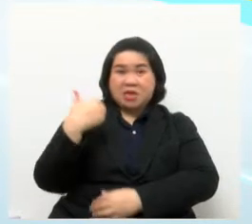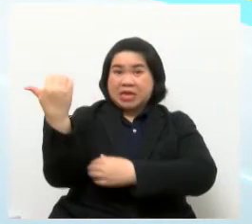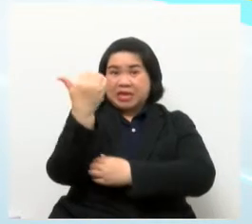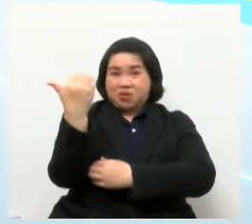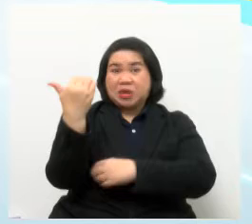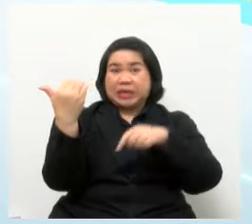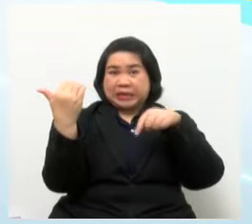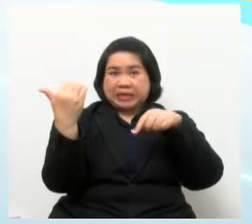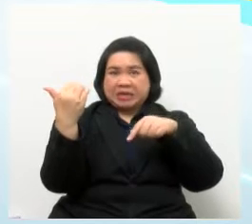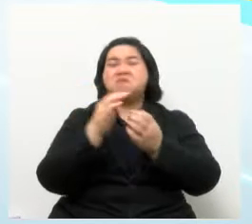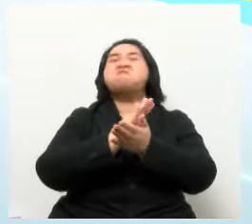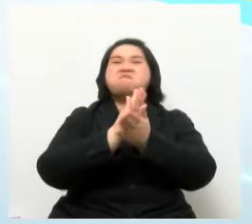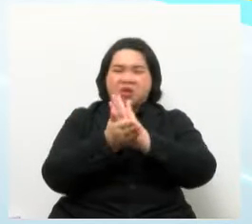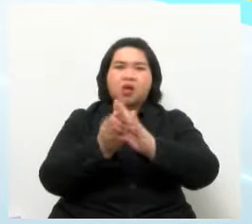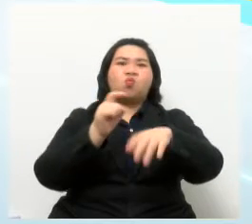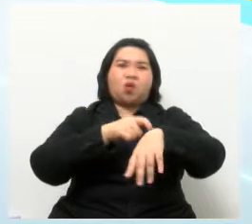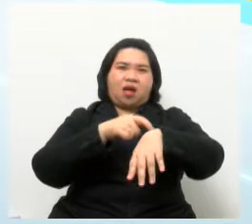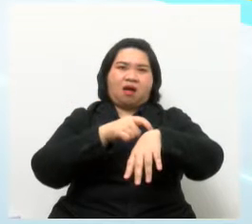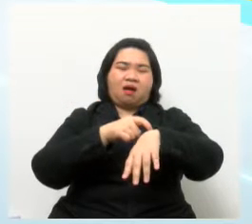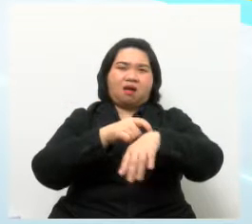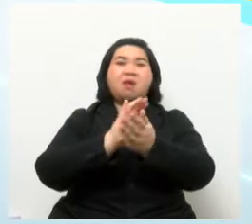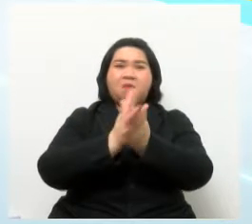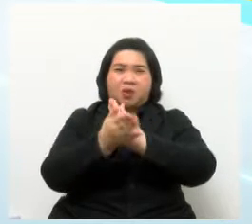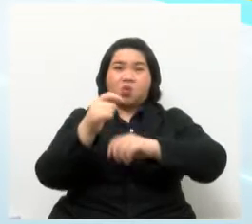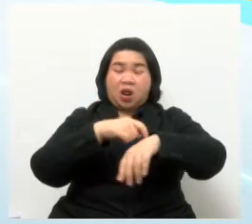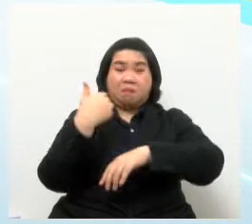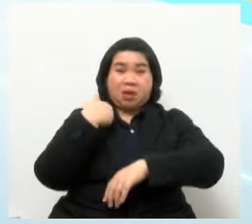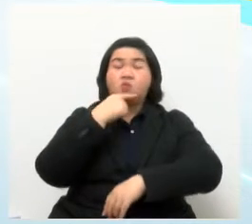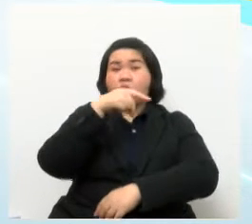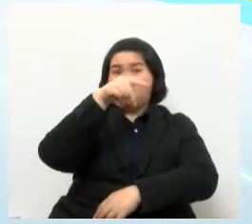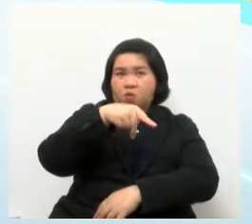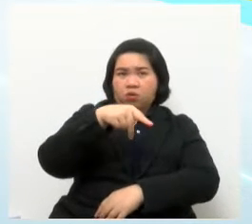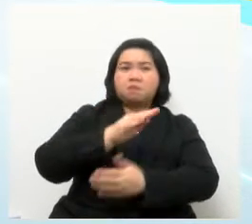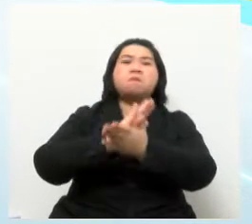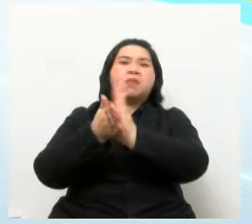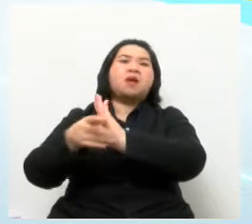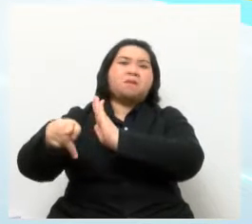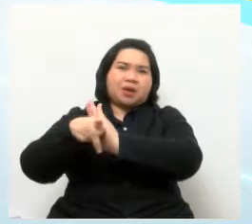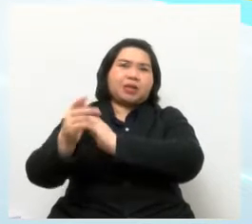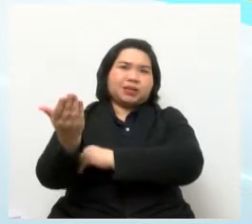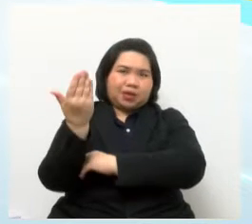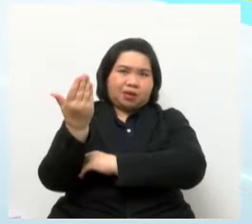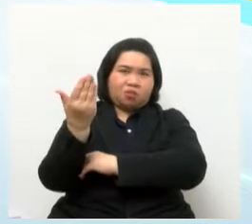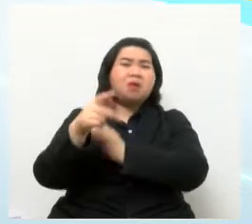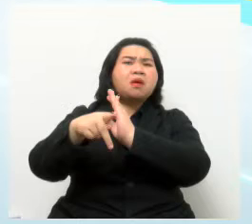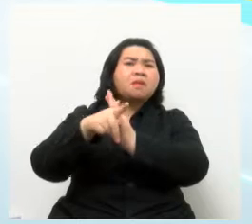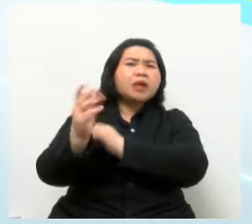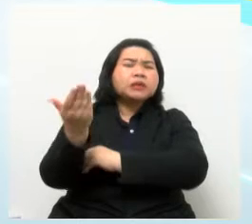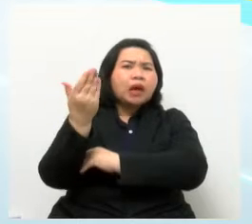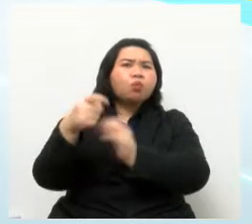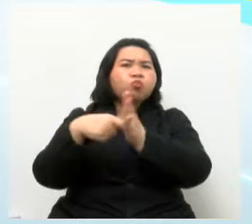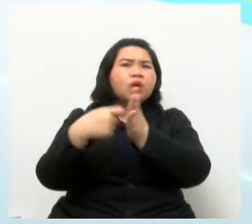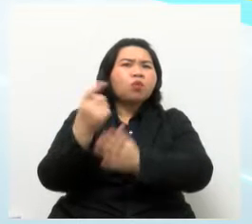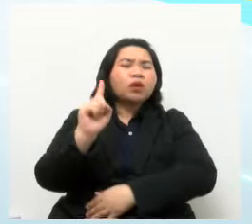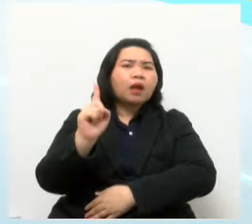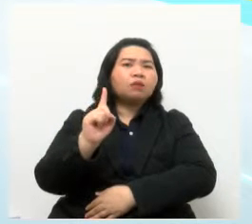ปทจะปรับเปลี่ยนเวลาในการออกอากาศนะคะจากวันพุธจะเป็นวันพฤหัสเช้าค่ะเนื่องจากว่านะคะท่านรัฐ